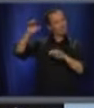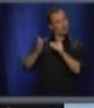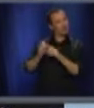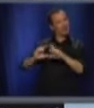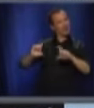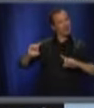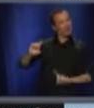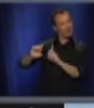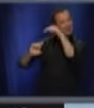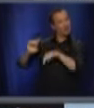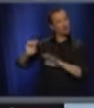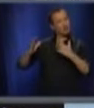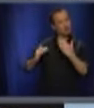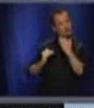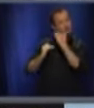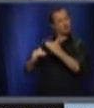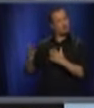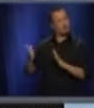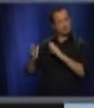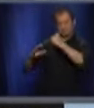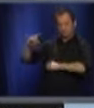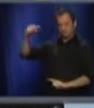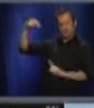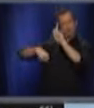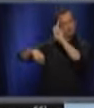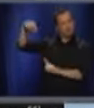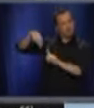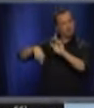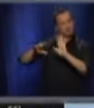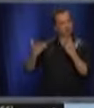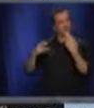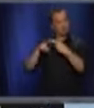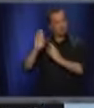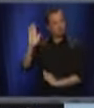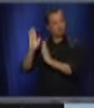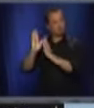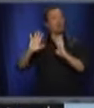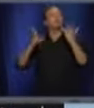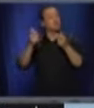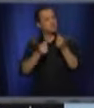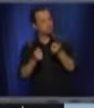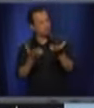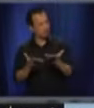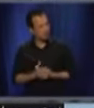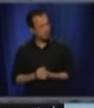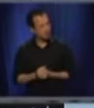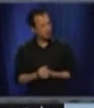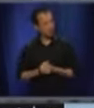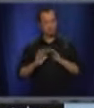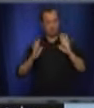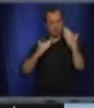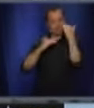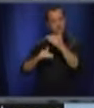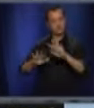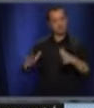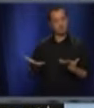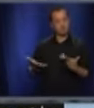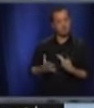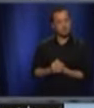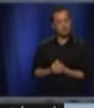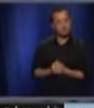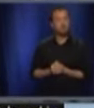limiter ces déplacements-là, mais aussi comment, éventuellement, est-ce que vous allez arriver à les gérer ou à les limiter? Bon, je vais dire